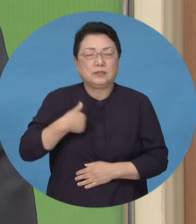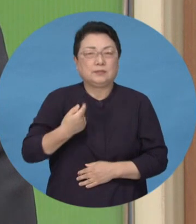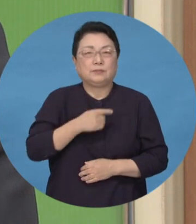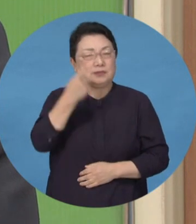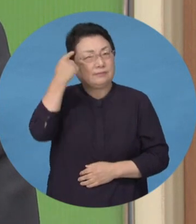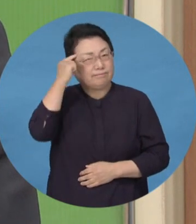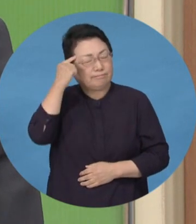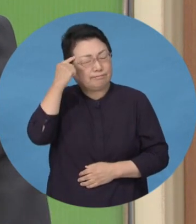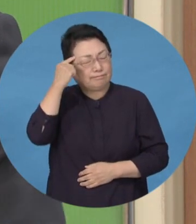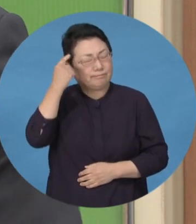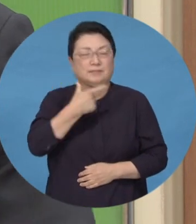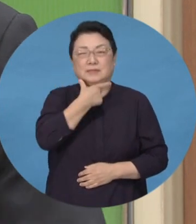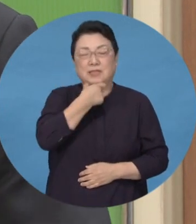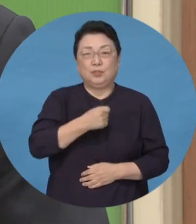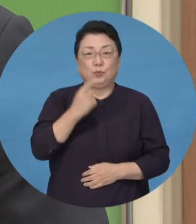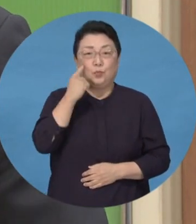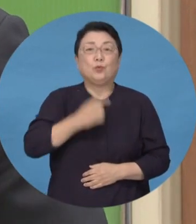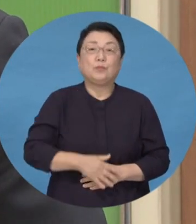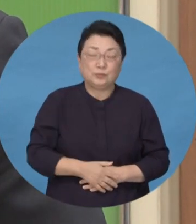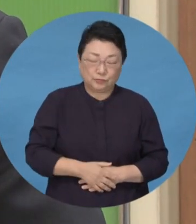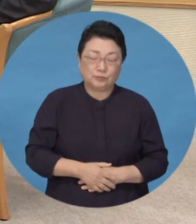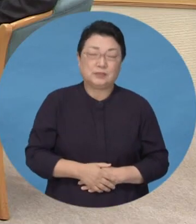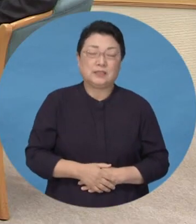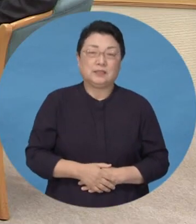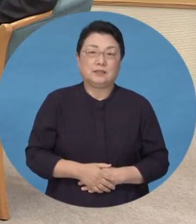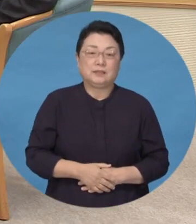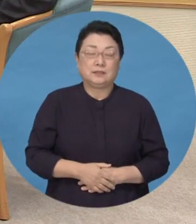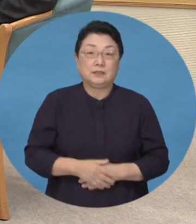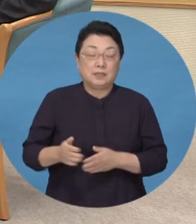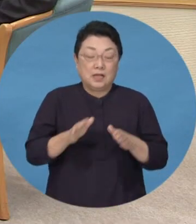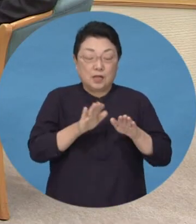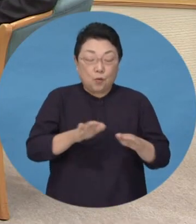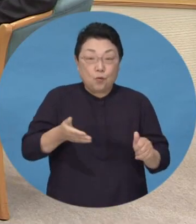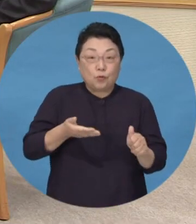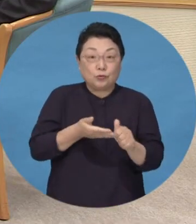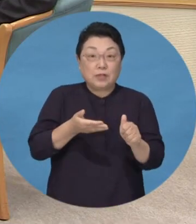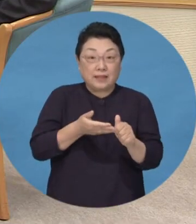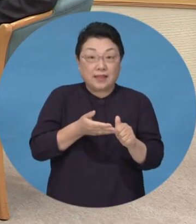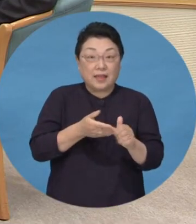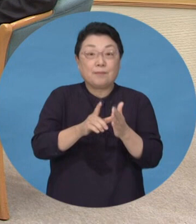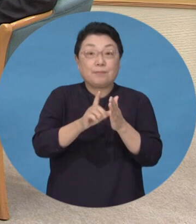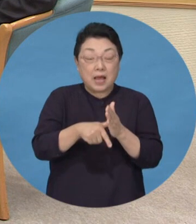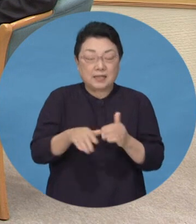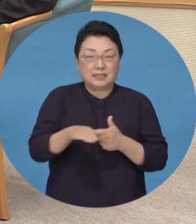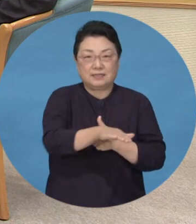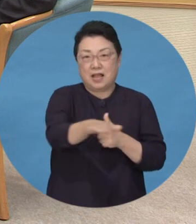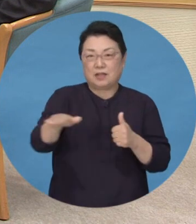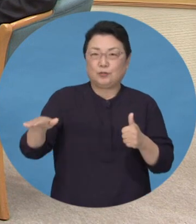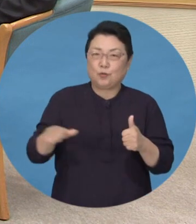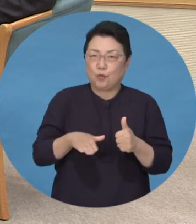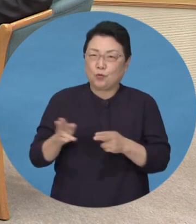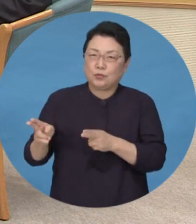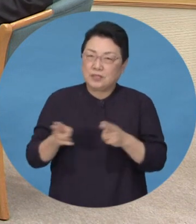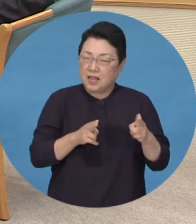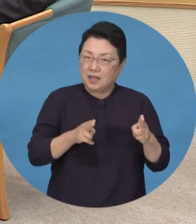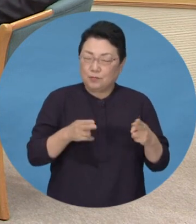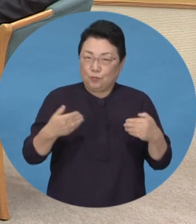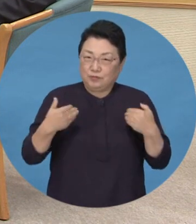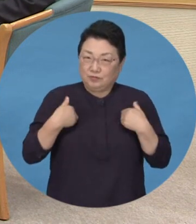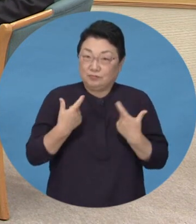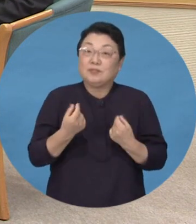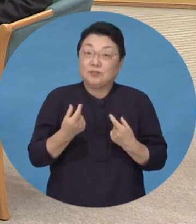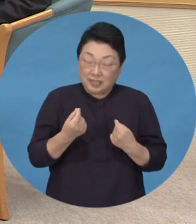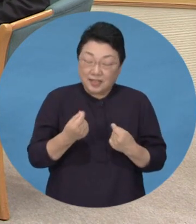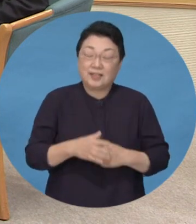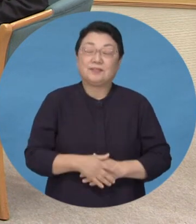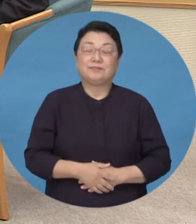絞っていきたいなと思います子育て世代にとっては子育て環境の整備というのもかなり高い関心が